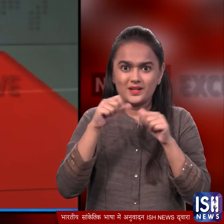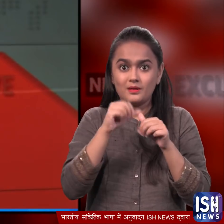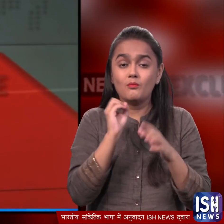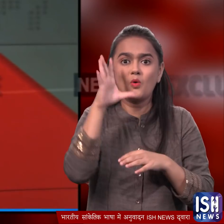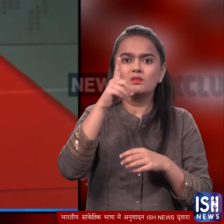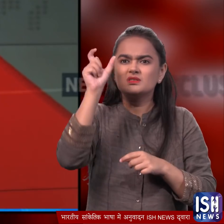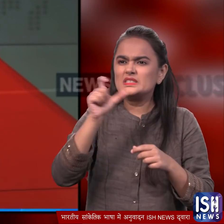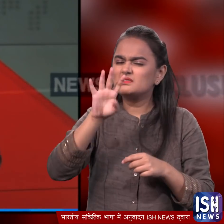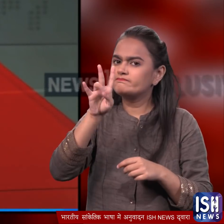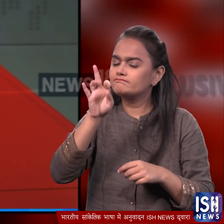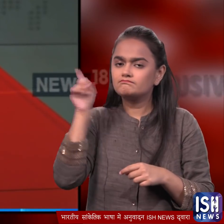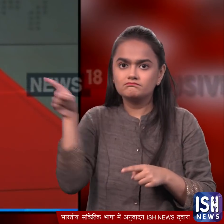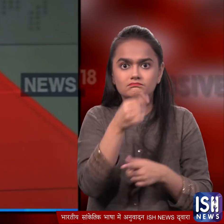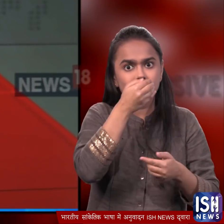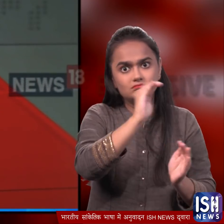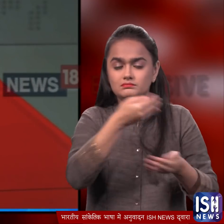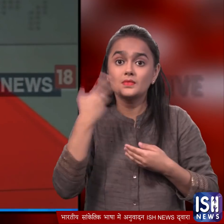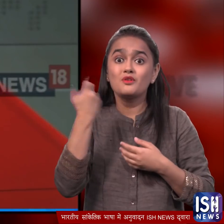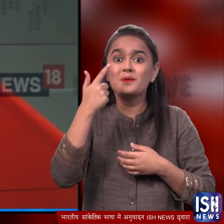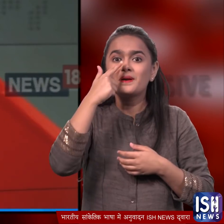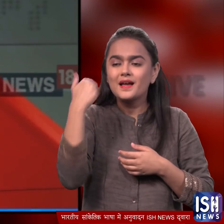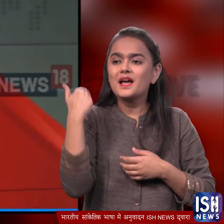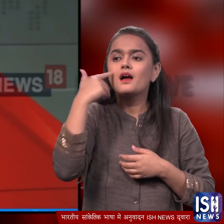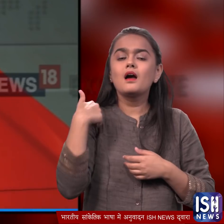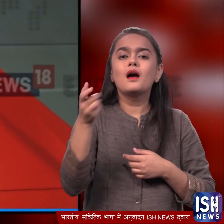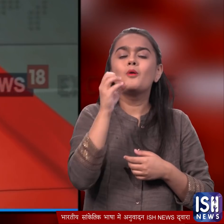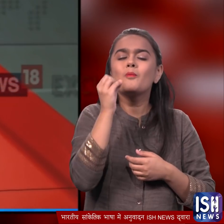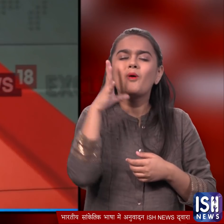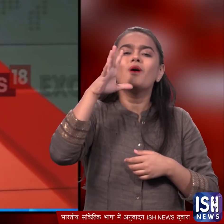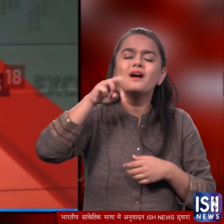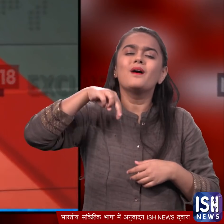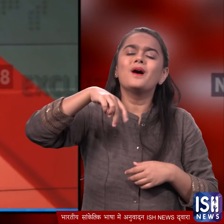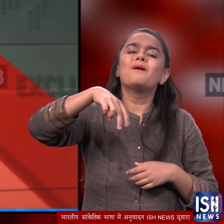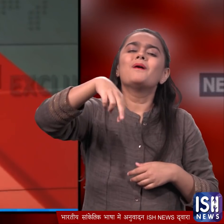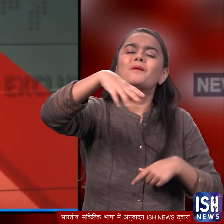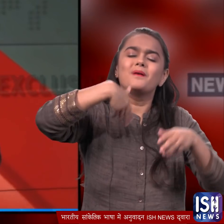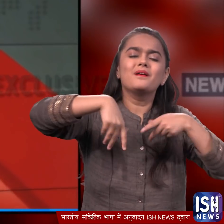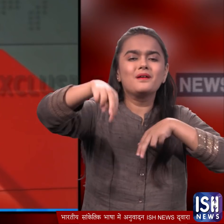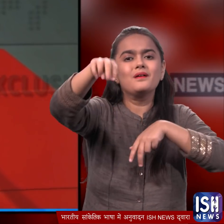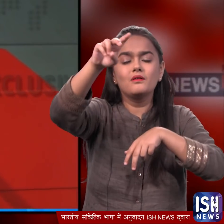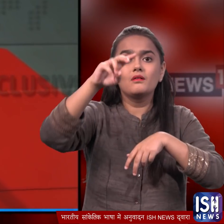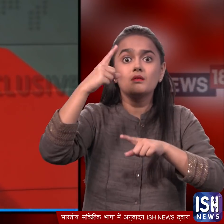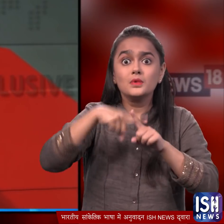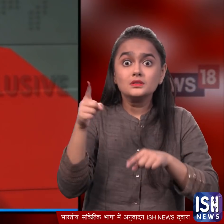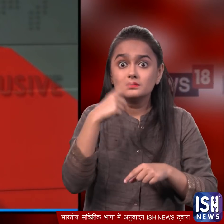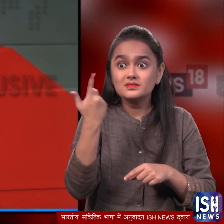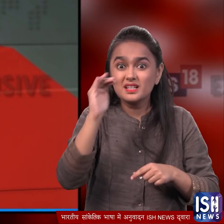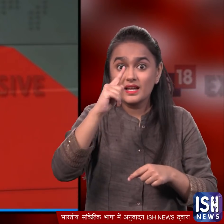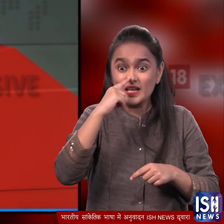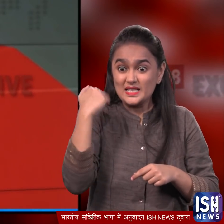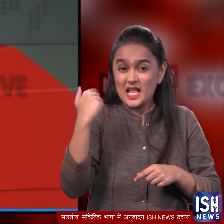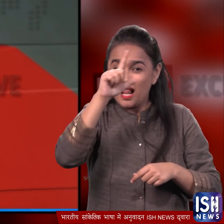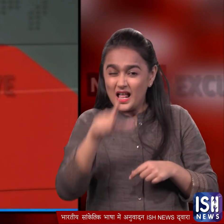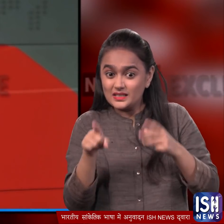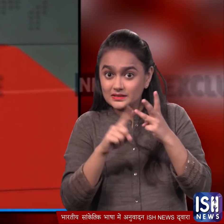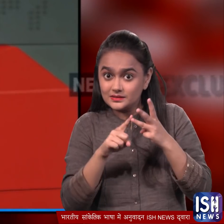में जिस लड़की को सुबह सुबह बदमाशों ने अगवा किया, वो अपने छोटे भाई बहनों के साथ सुबह सैर करने घर से निकली थी और बताया गया कि बदमाशों